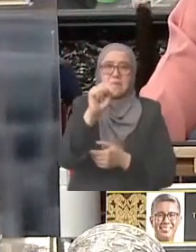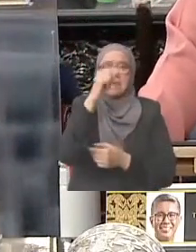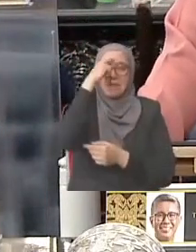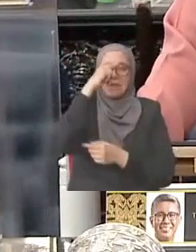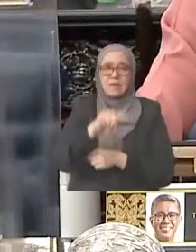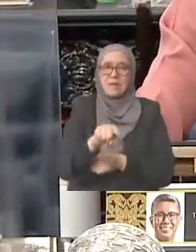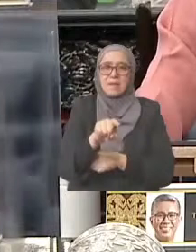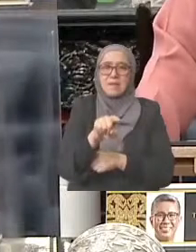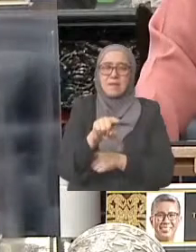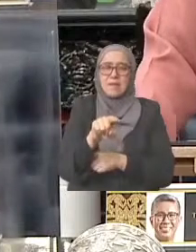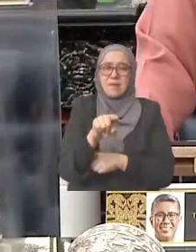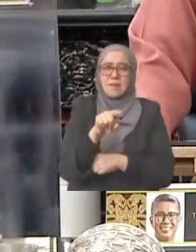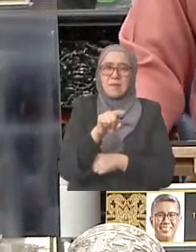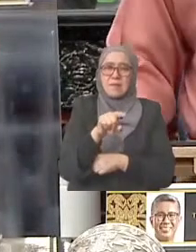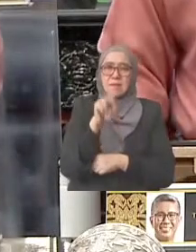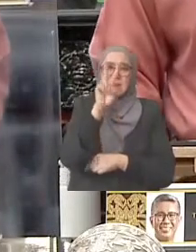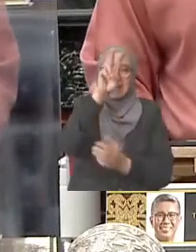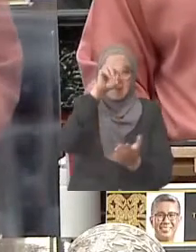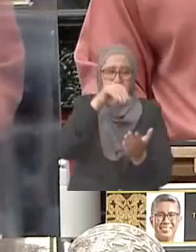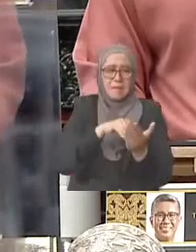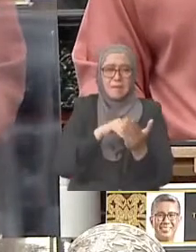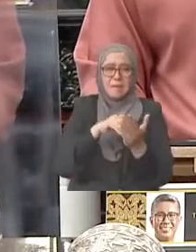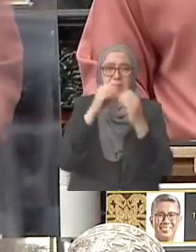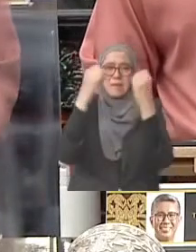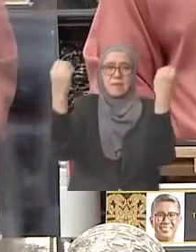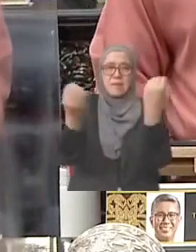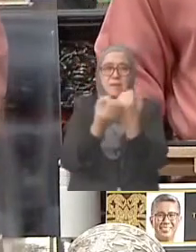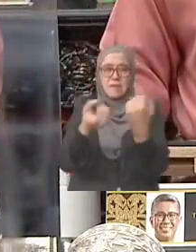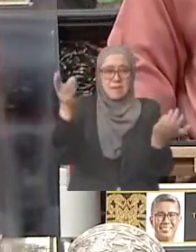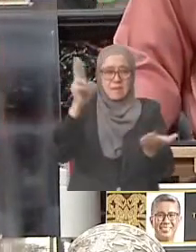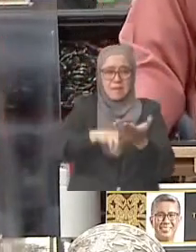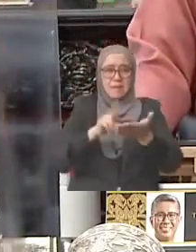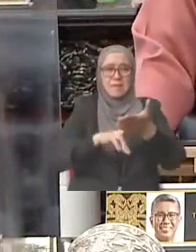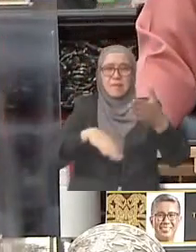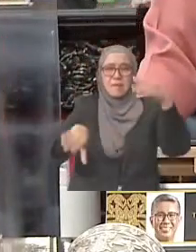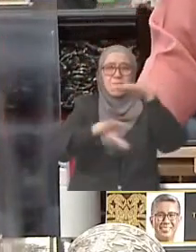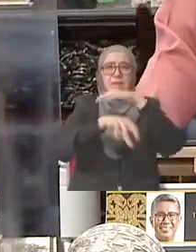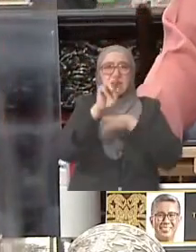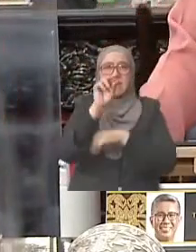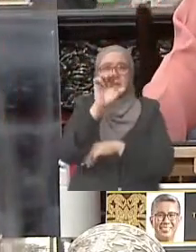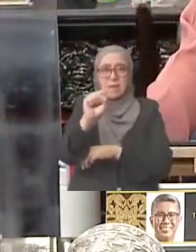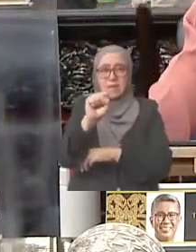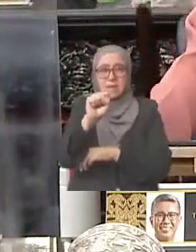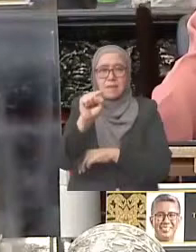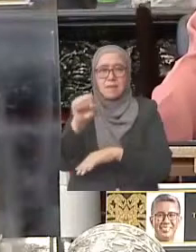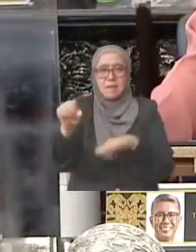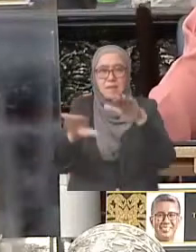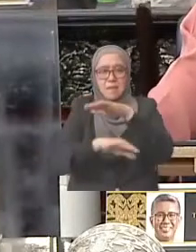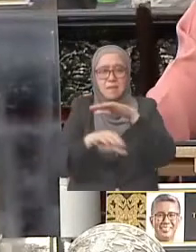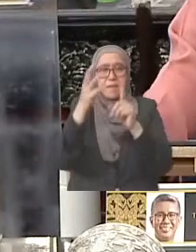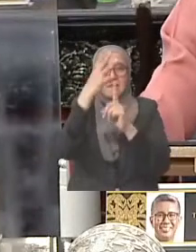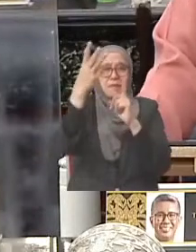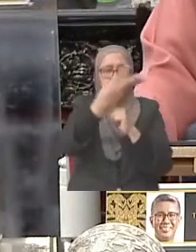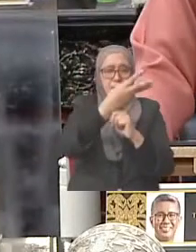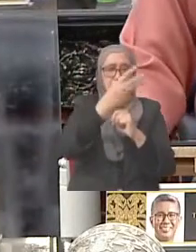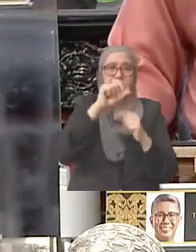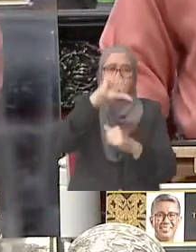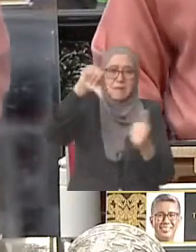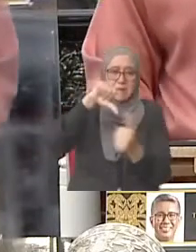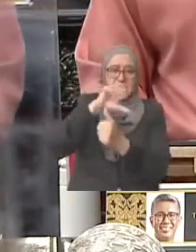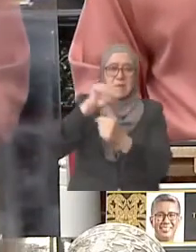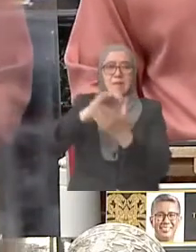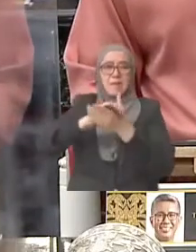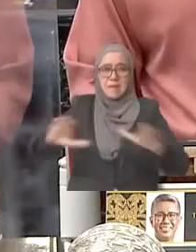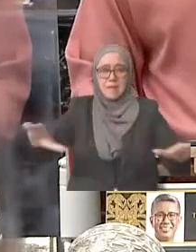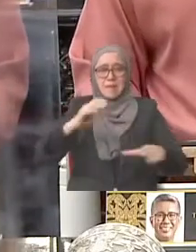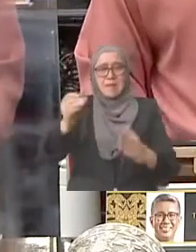kepada 2004-2007 hanya mendaftar dengan jabatan pendaftaran pertumbuhan Desa dalam kategori kebajikan sosial keselamatan